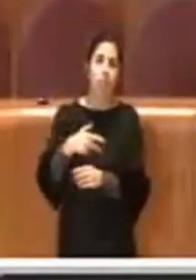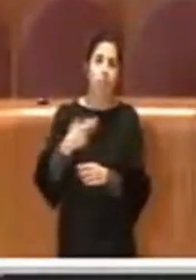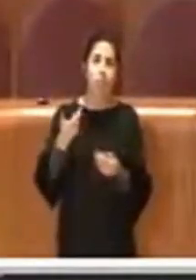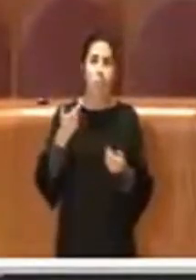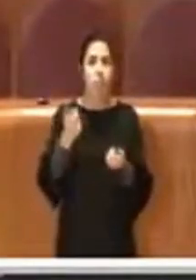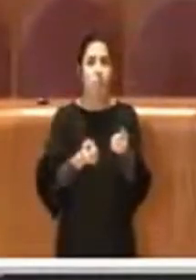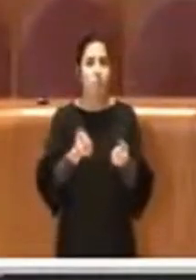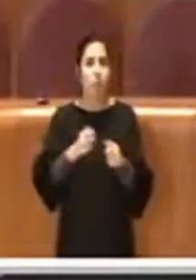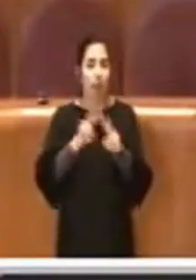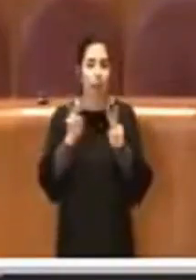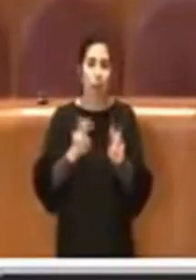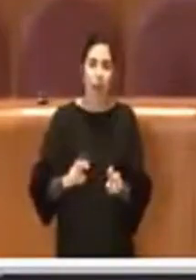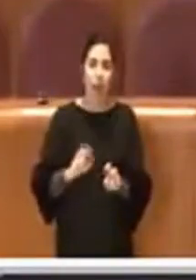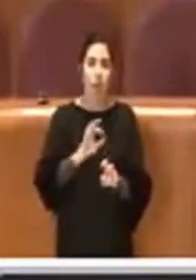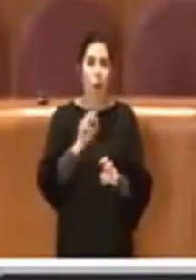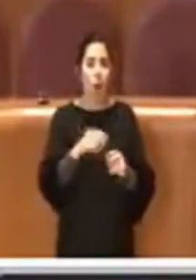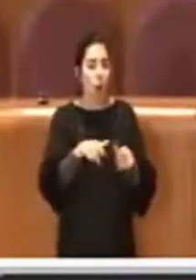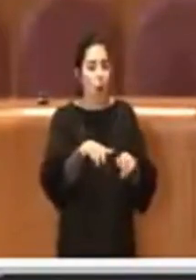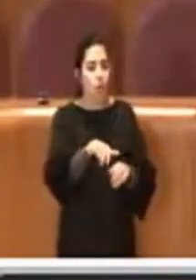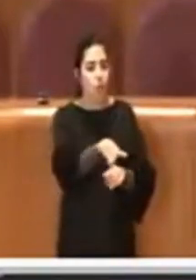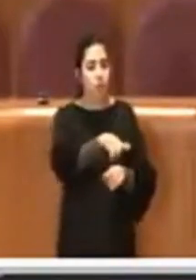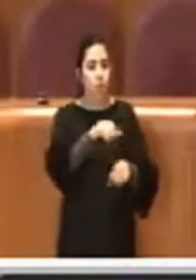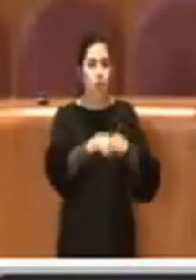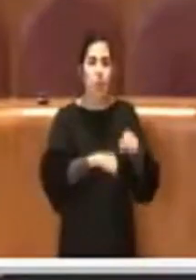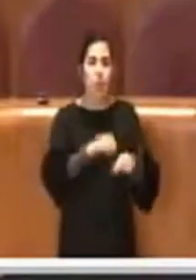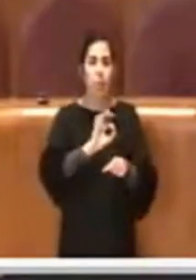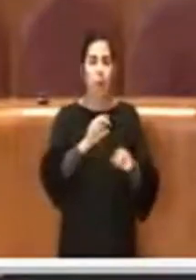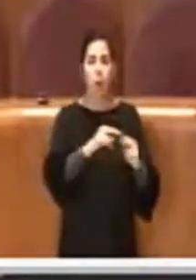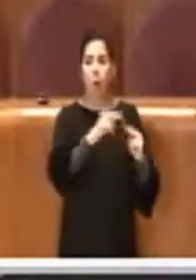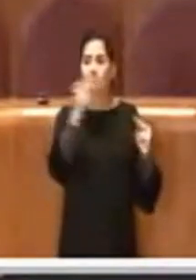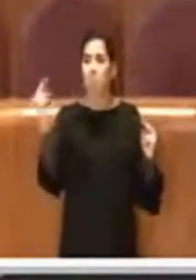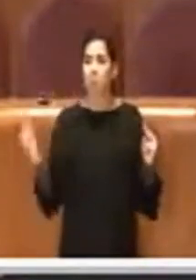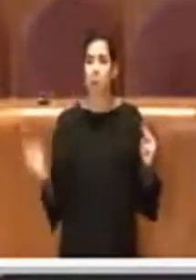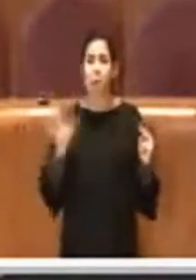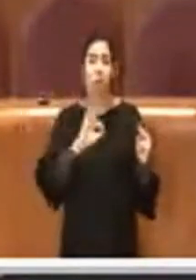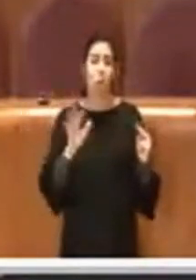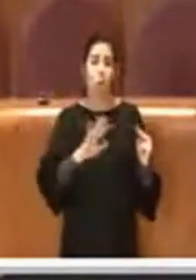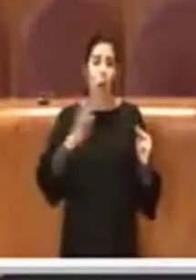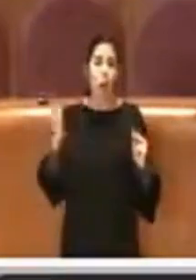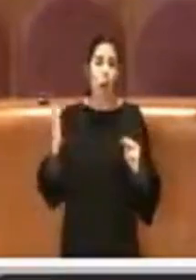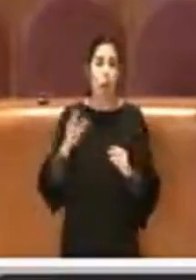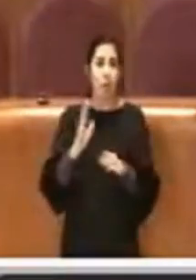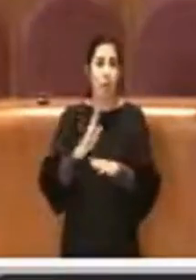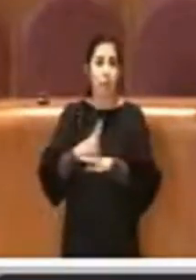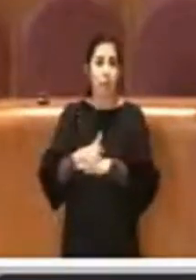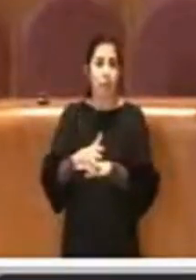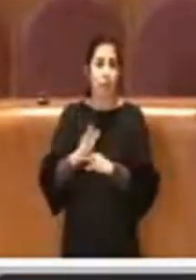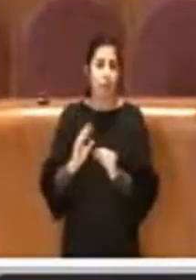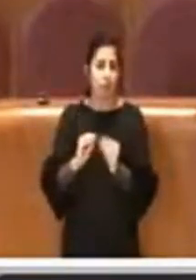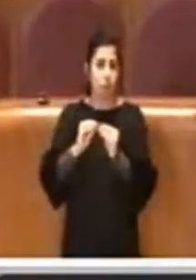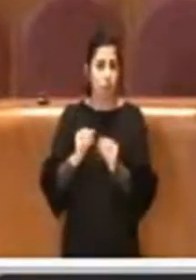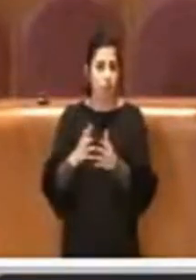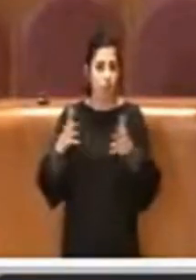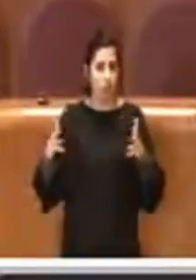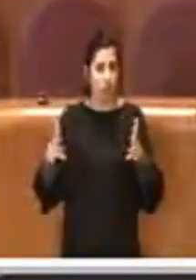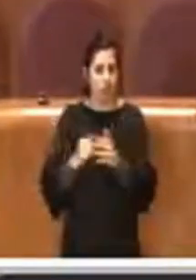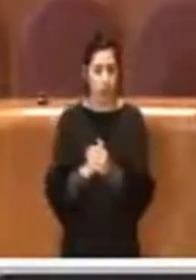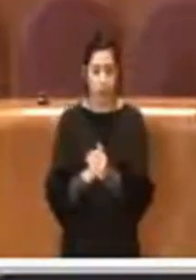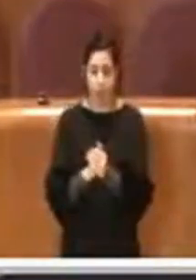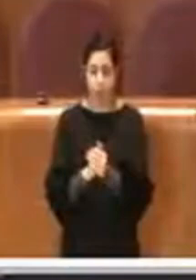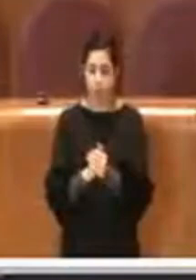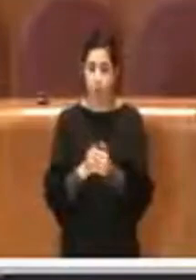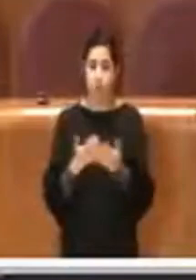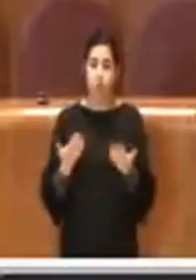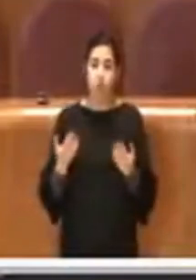ciclabile, piuttosto che un ponte, piuttosto che interventi più impattanti. Quindi purtroppo, nel caso che anche il collega